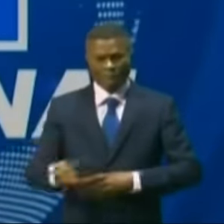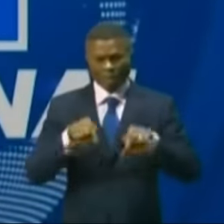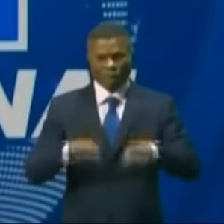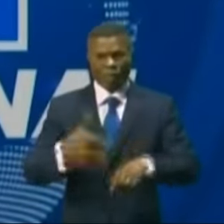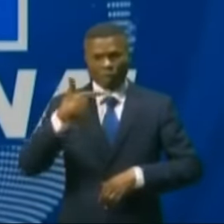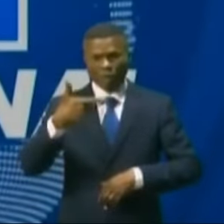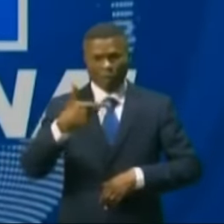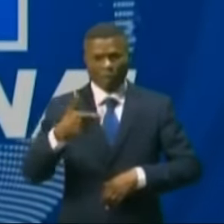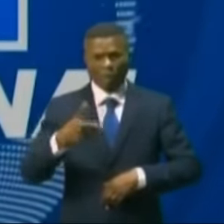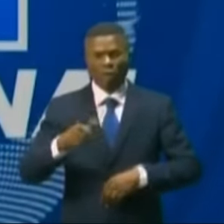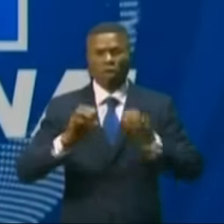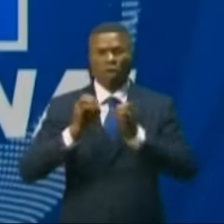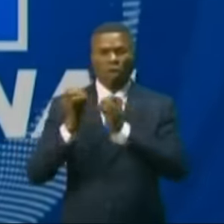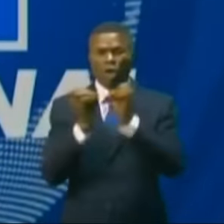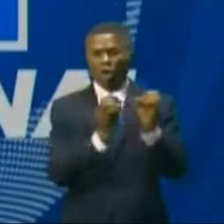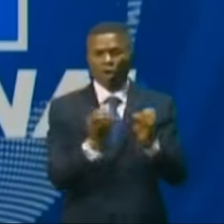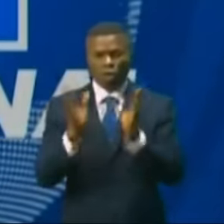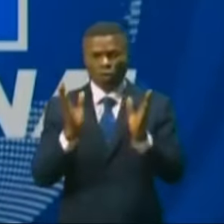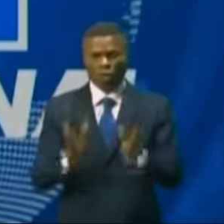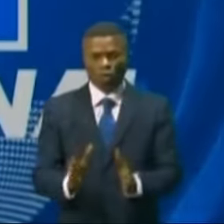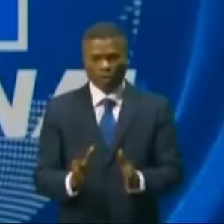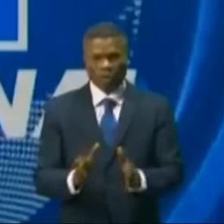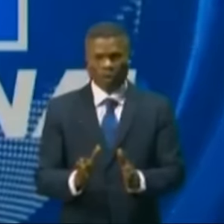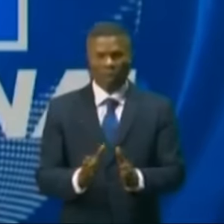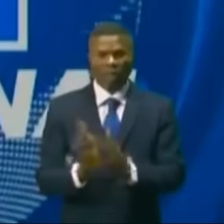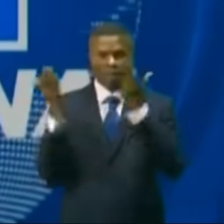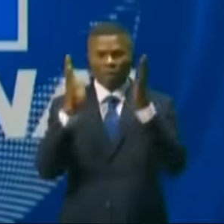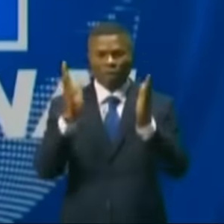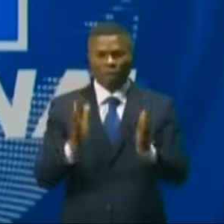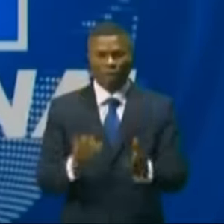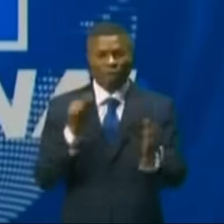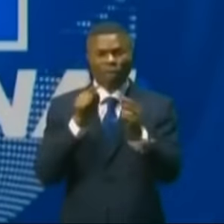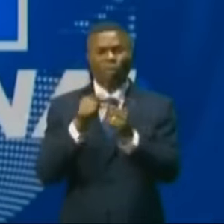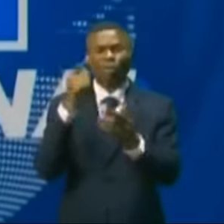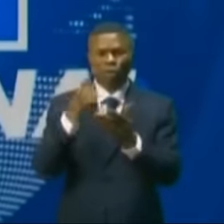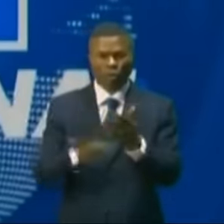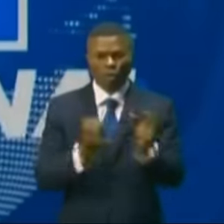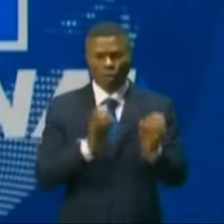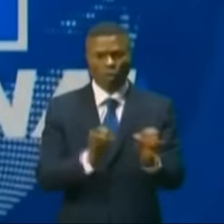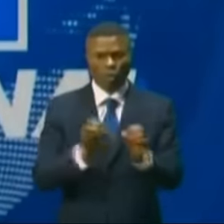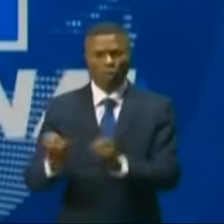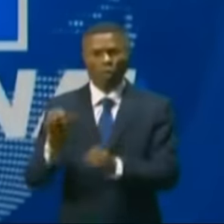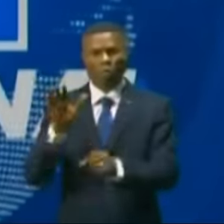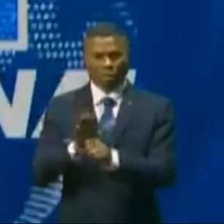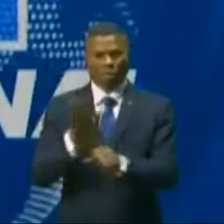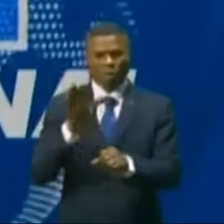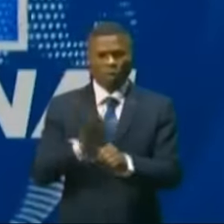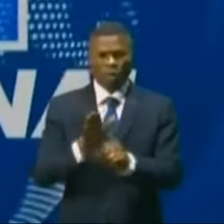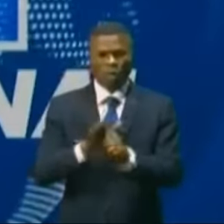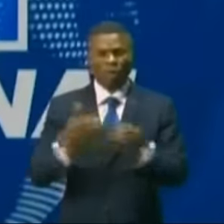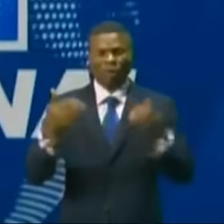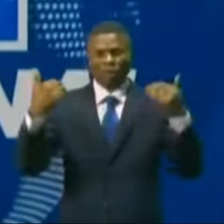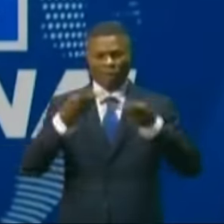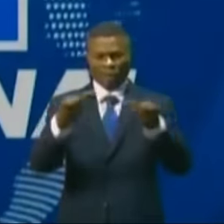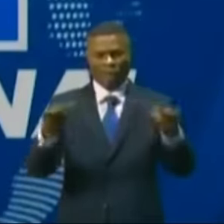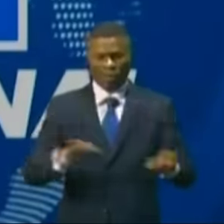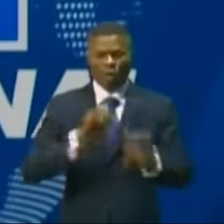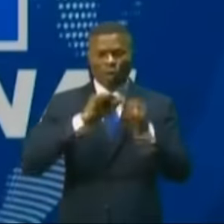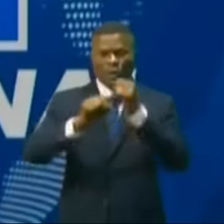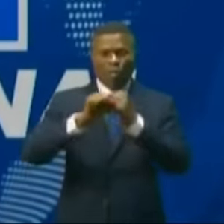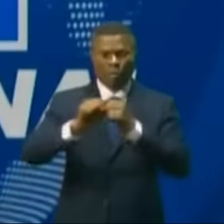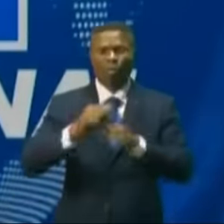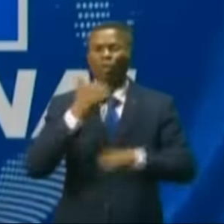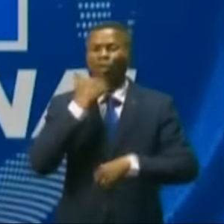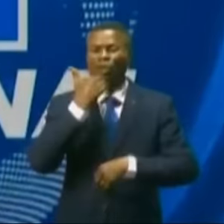mardi l'organisateur de Diambilay Business Day. L'objectif est d'organiser plus de cadres de promotion des hommes